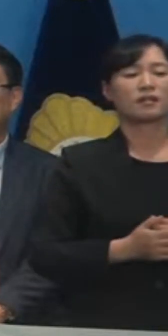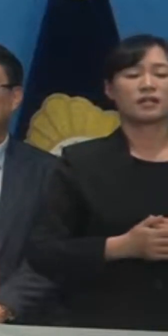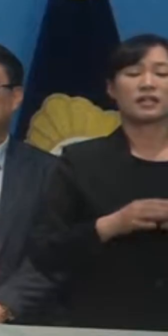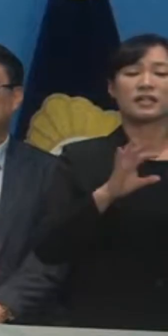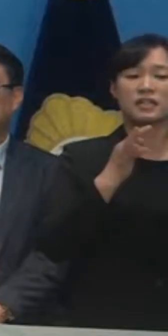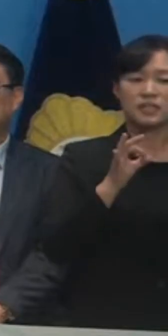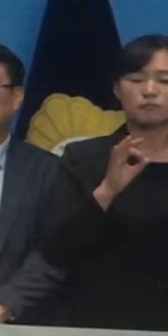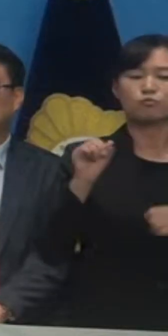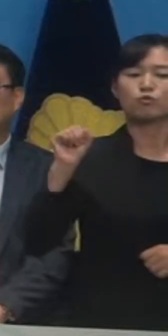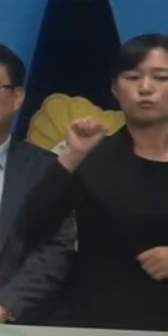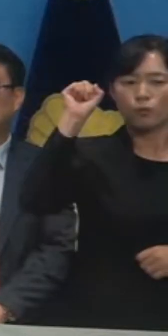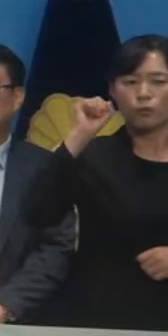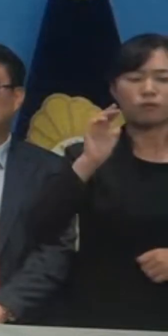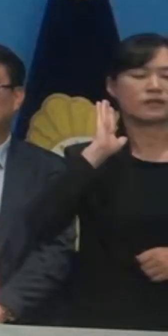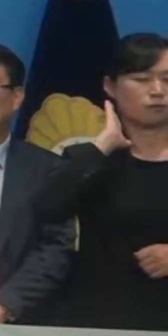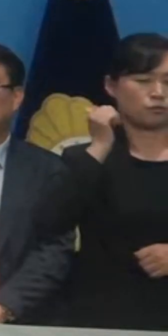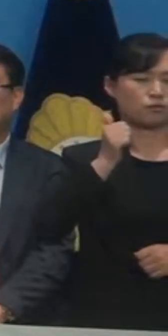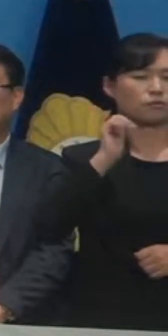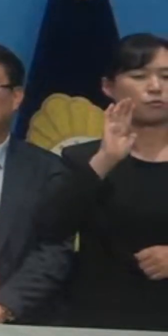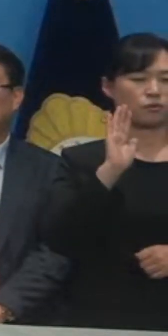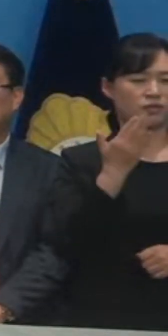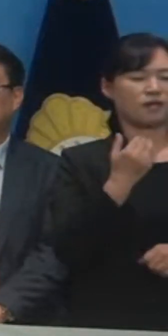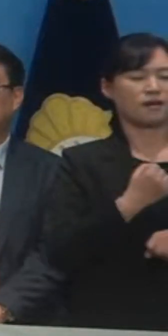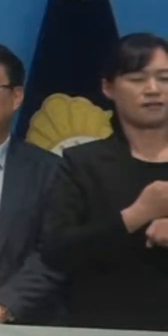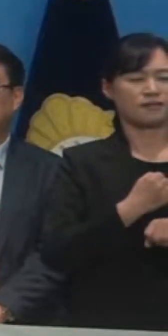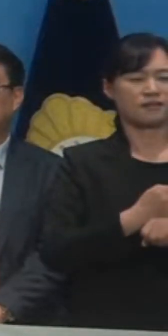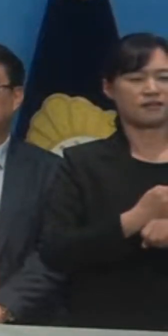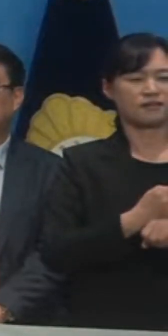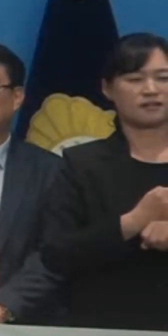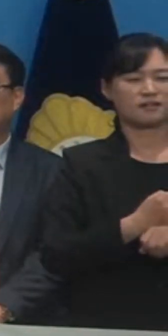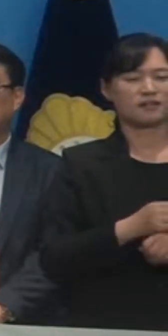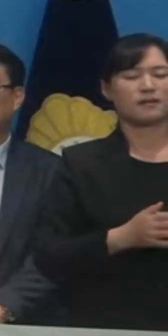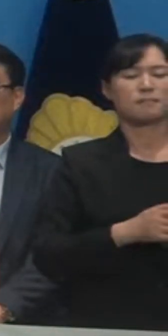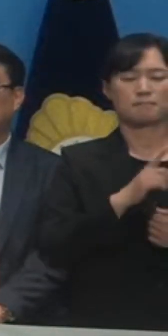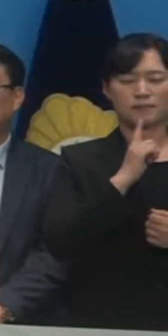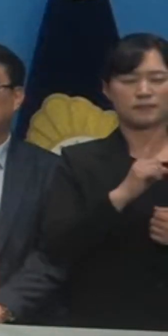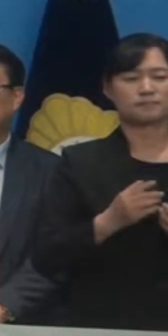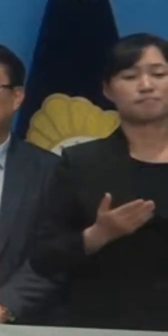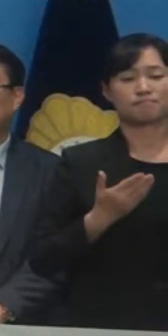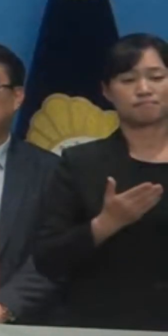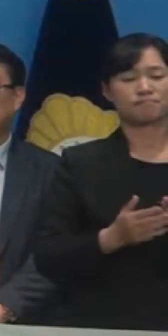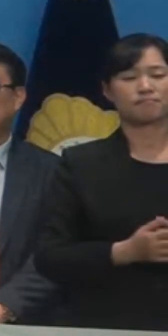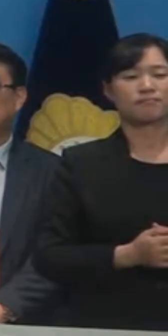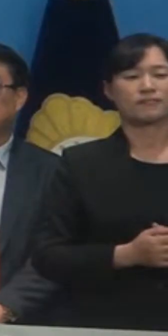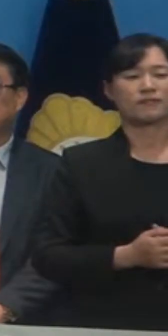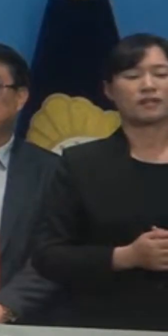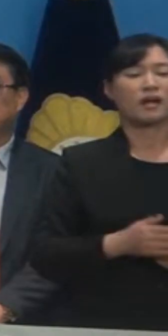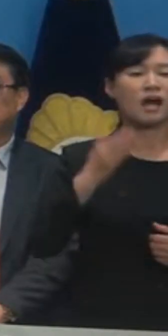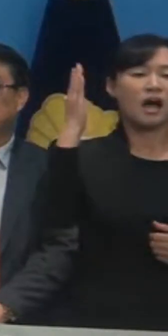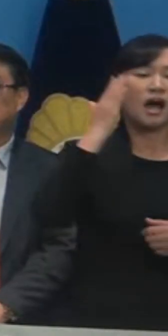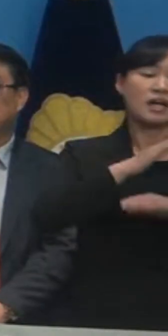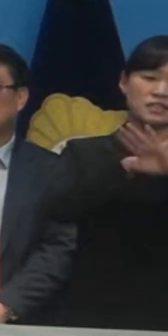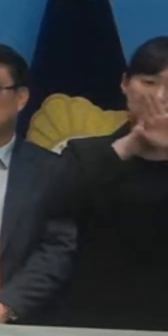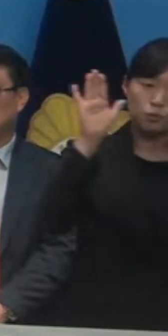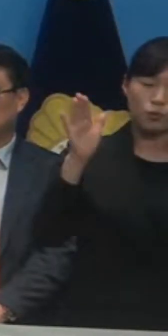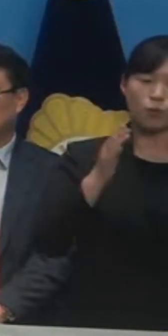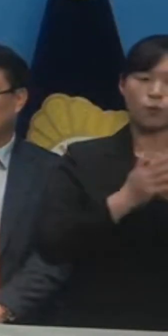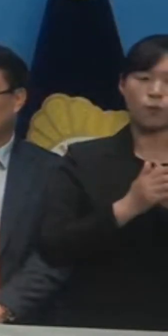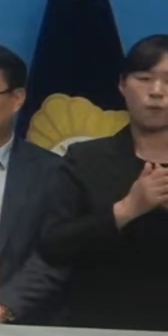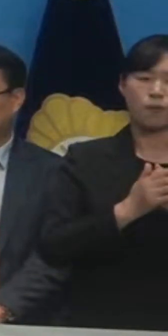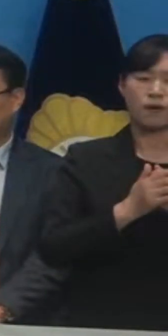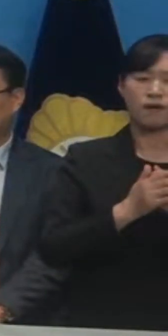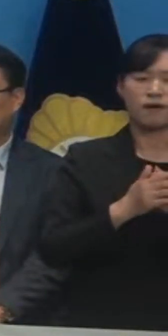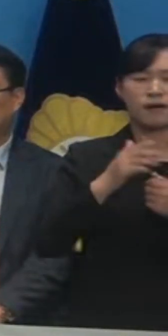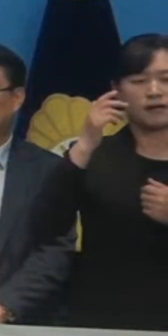김문수 후보가 대통령이 되어야만 한다고 저희들은 주장하고 있습니다. 하늘도 그